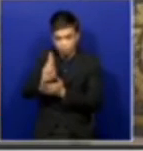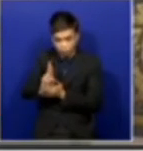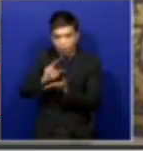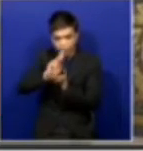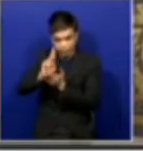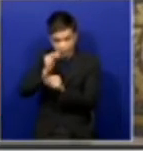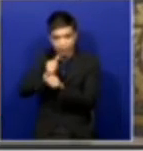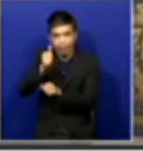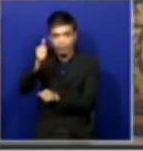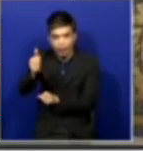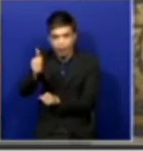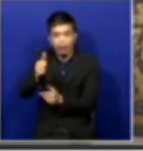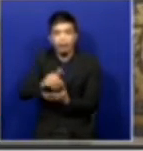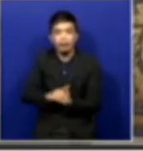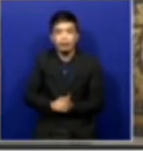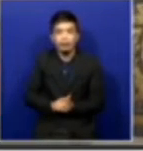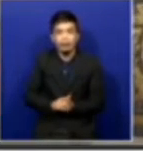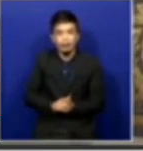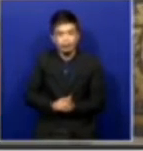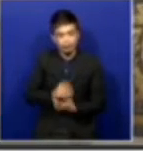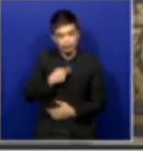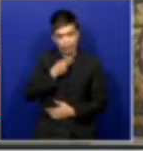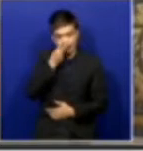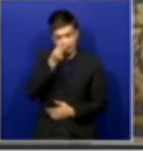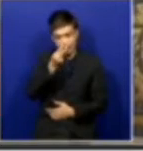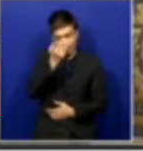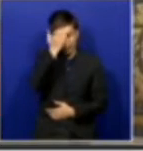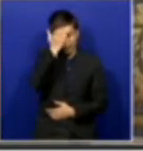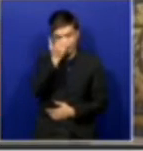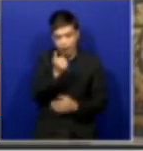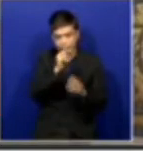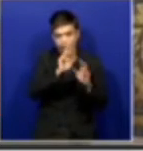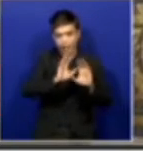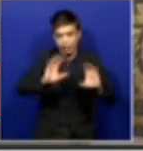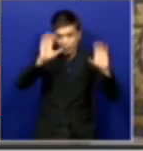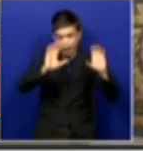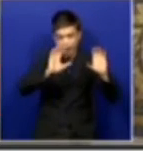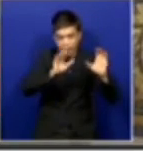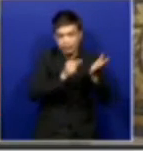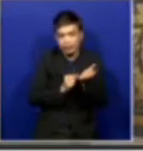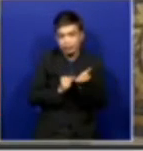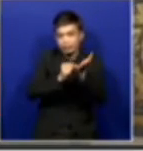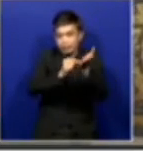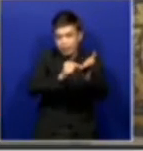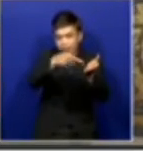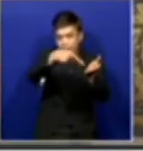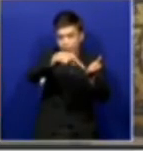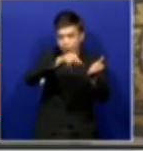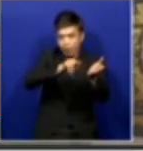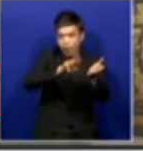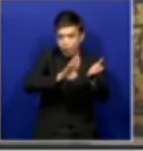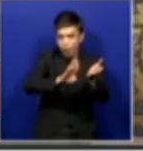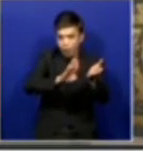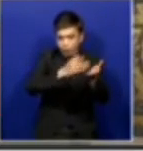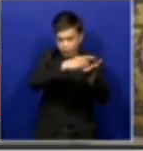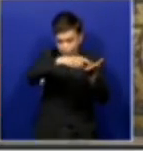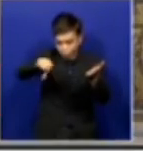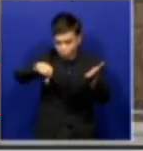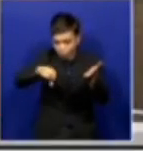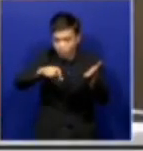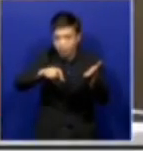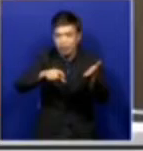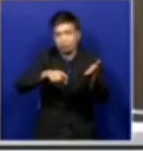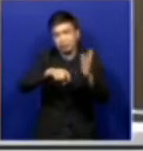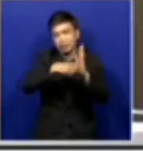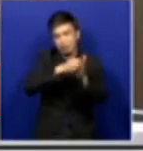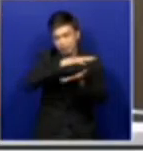ซึ่งกับผมดูว่าการที่รัฐบาลเสนอร่างนี้เข้ามาเนี่ยมันเป็นการซ้ำซ้อนแล้วก็ทำให้แผนพัฒนาเศรษฐกิจของ